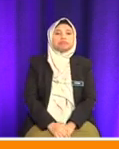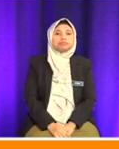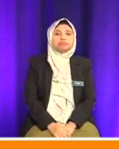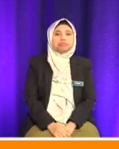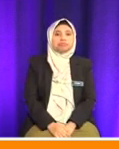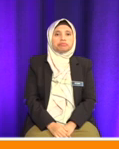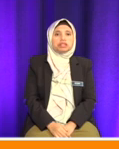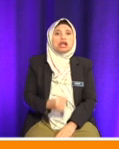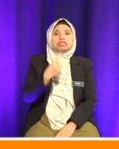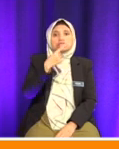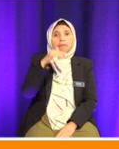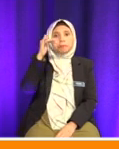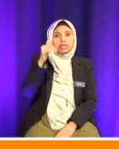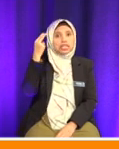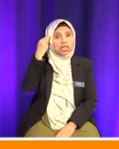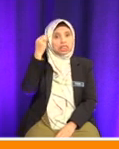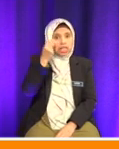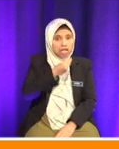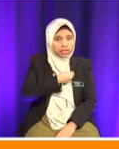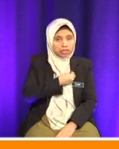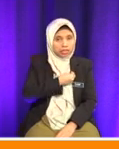siapa yang berniat